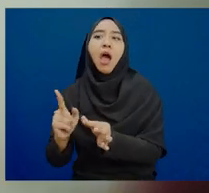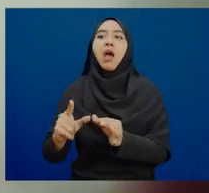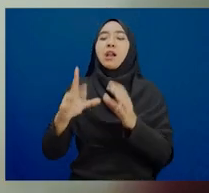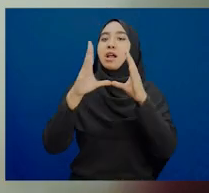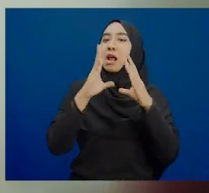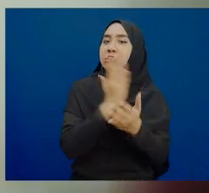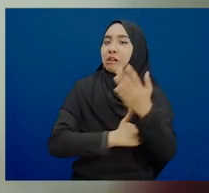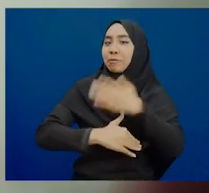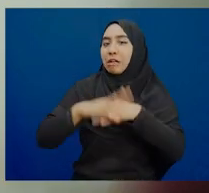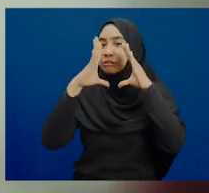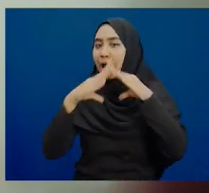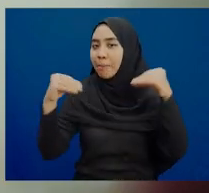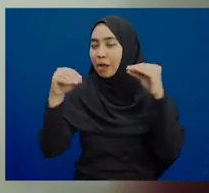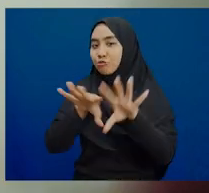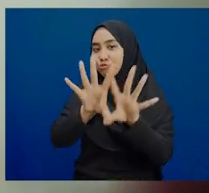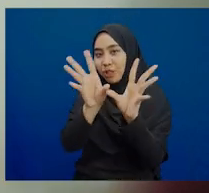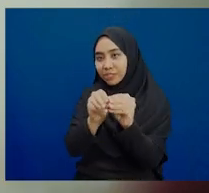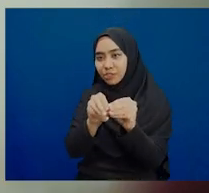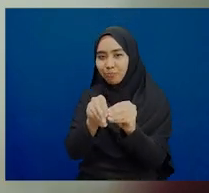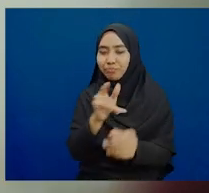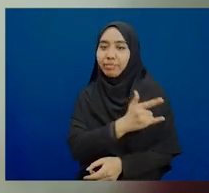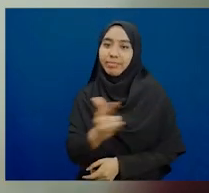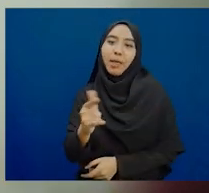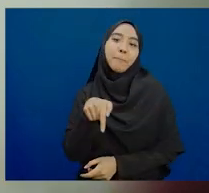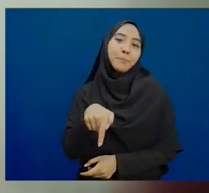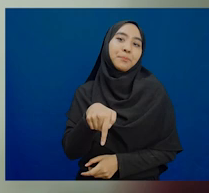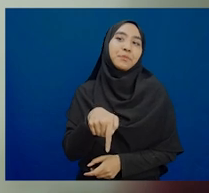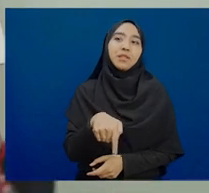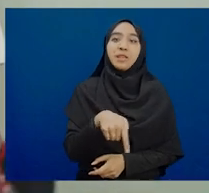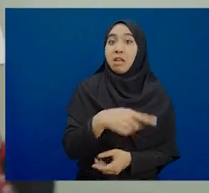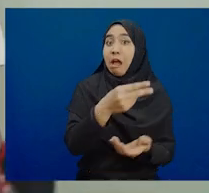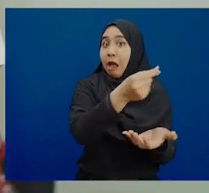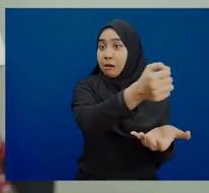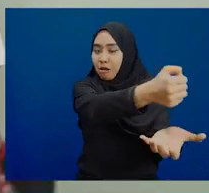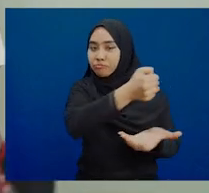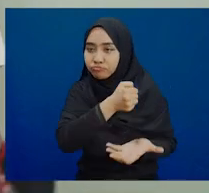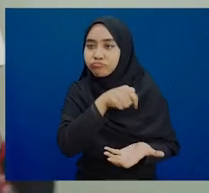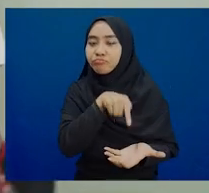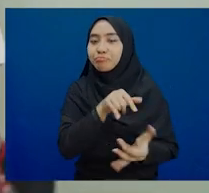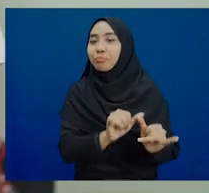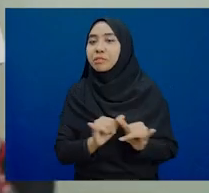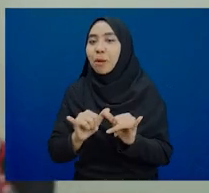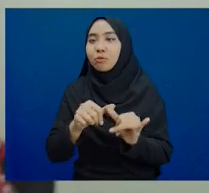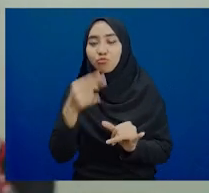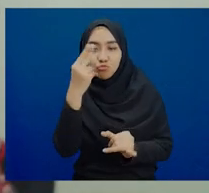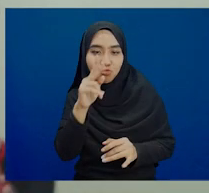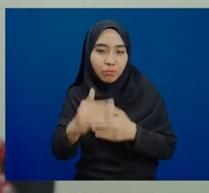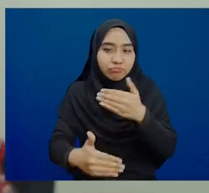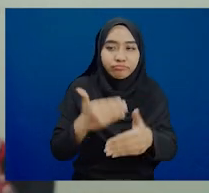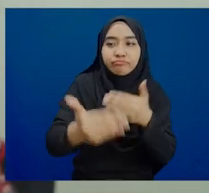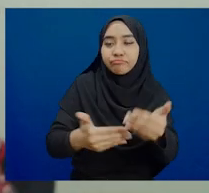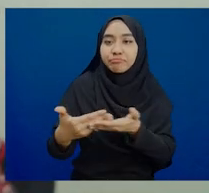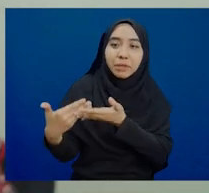yang ramah terhadap teman-teman disabilitas. Kemudian anggaran itu juga harus